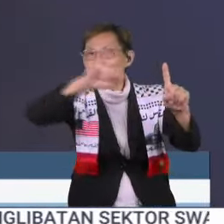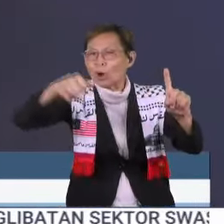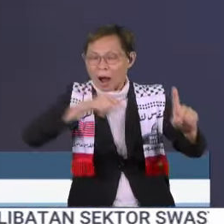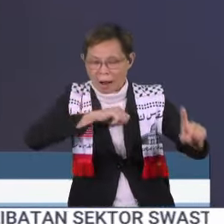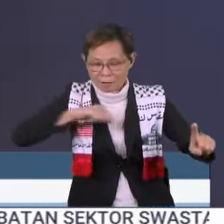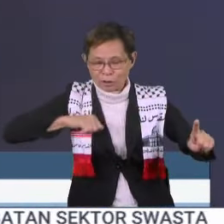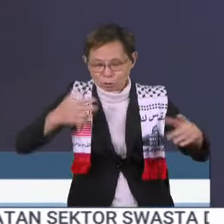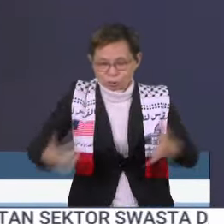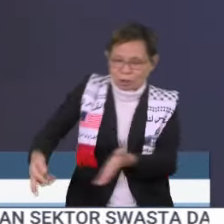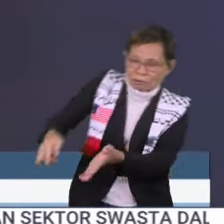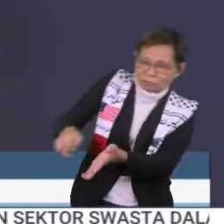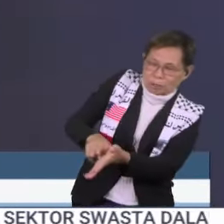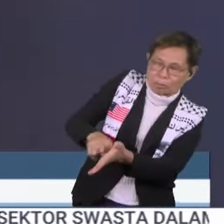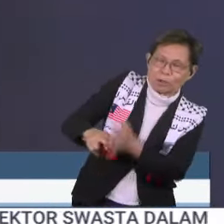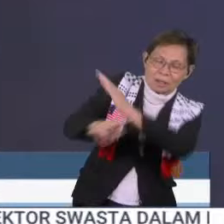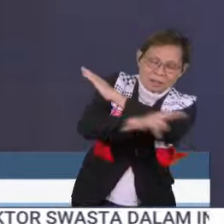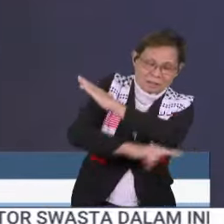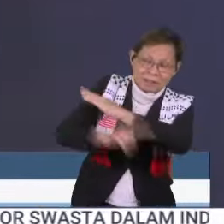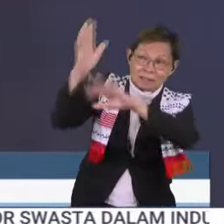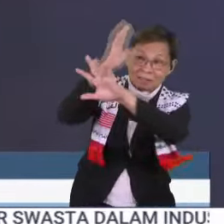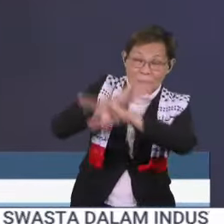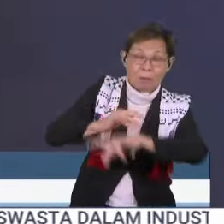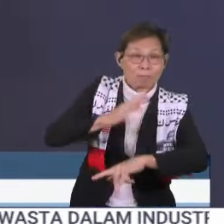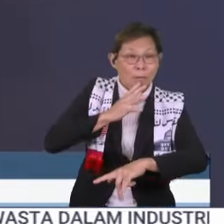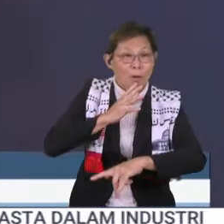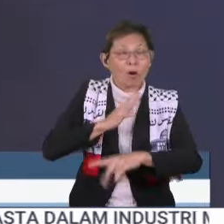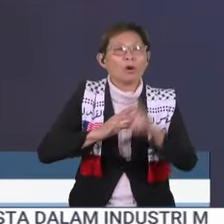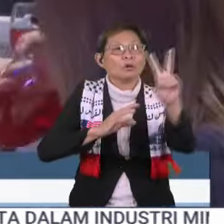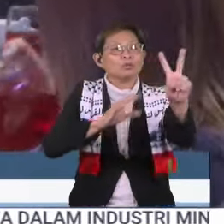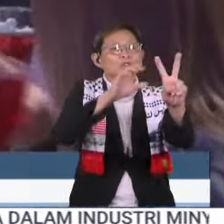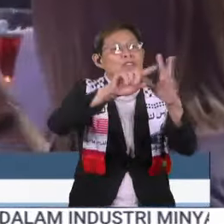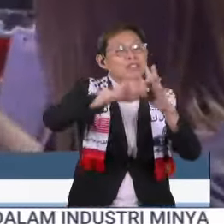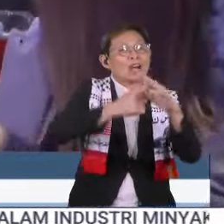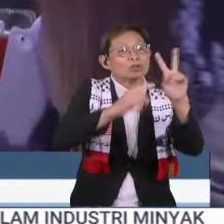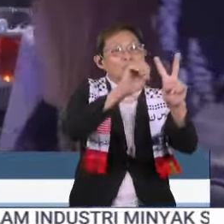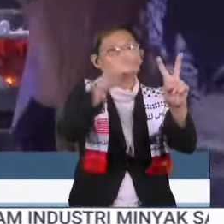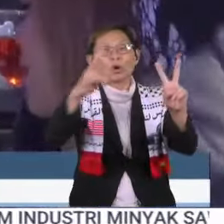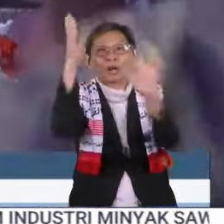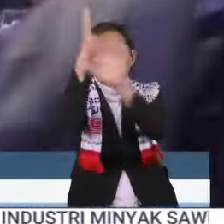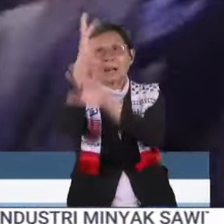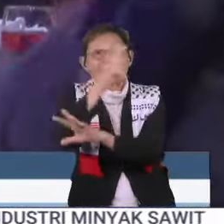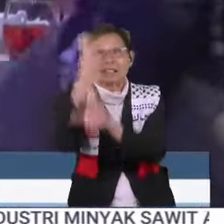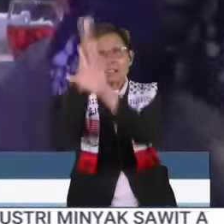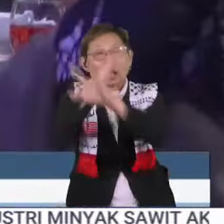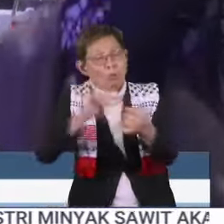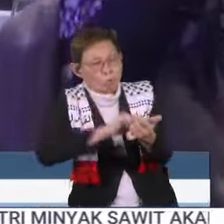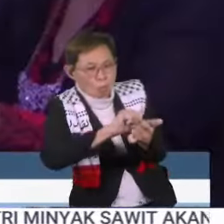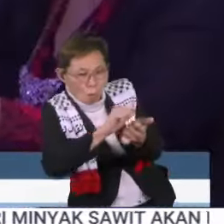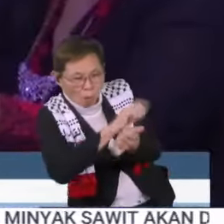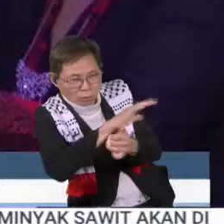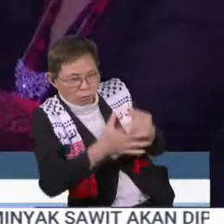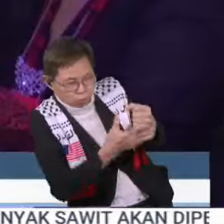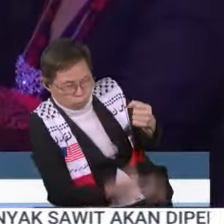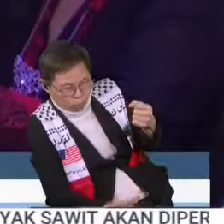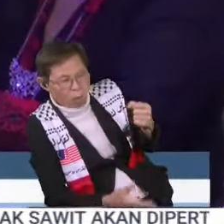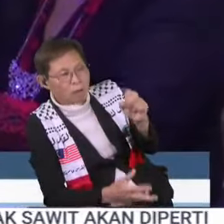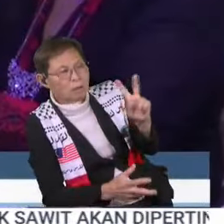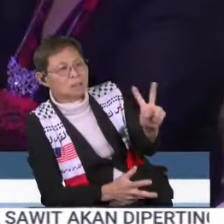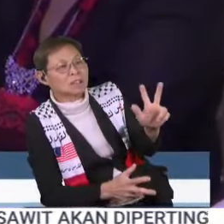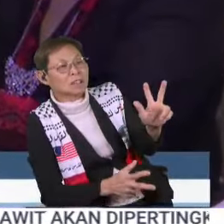ahli telah didaftarkan di negeri ini. Katanya sejak 2017, Kerajaan Sarawak telah meluluskan dan memperuntukkan